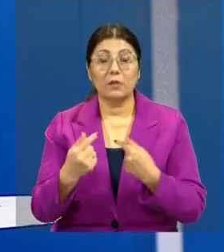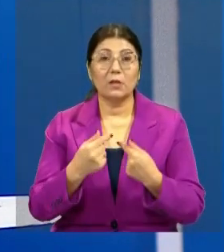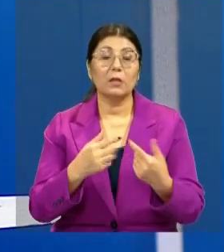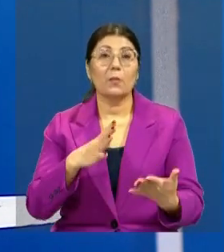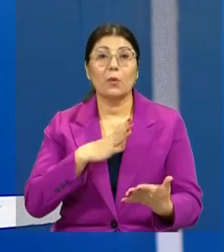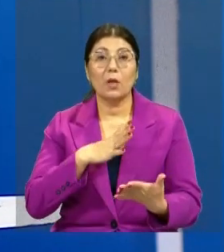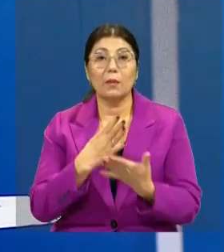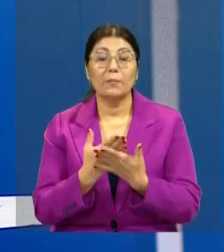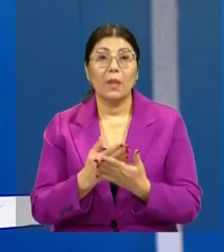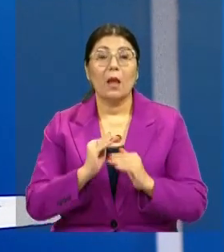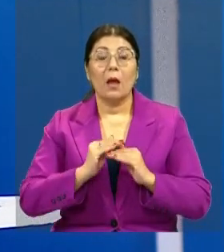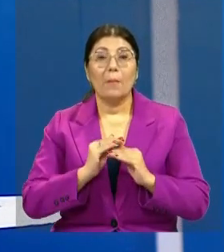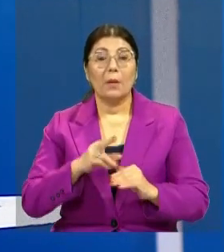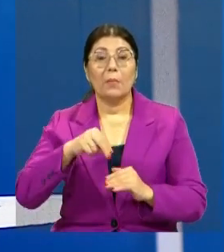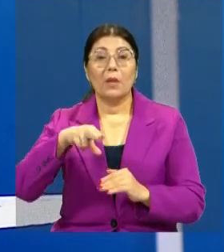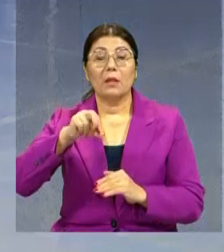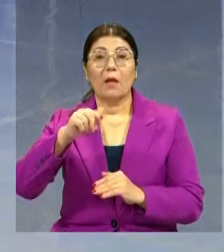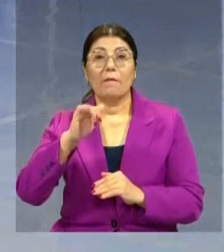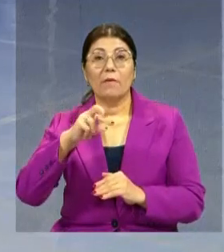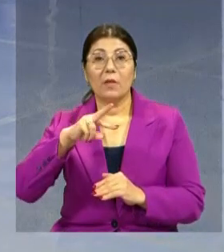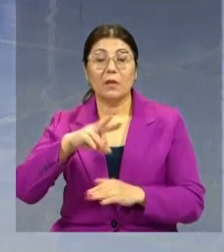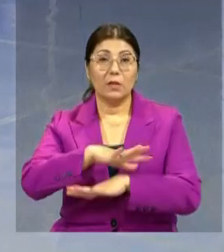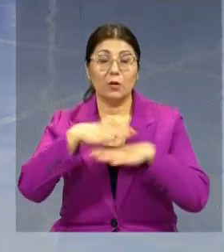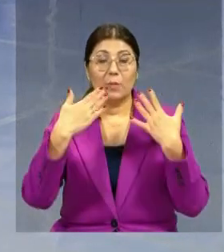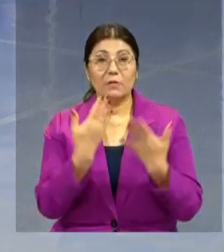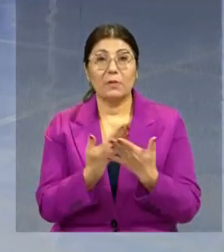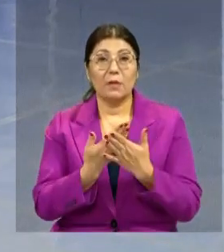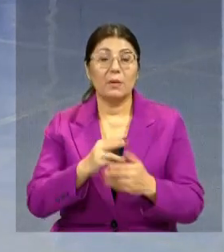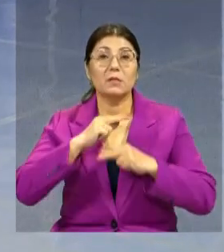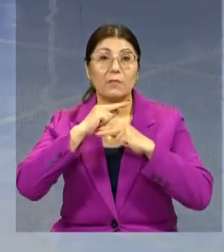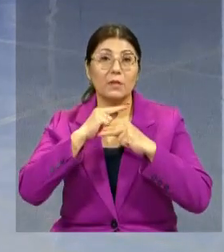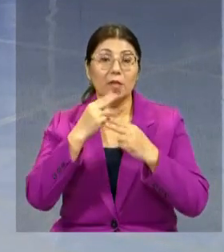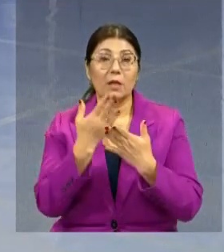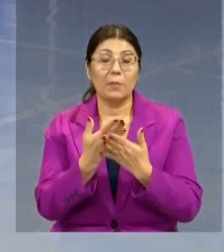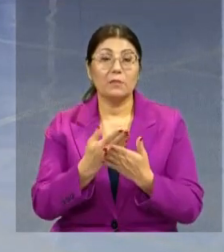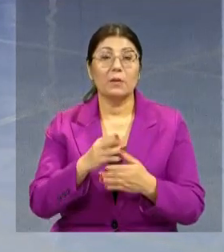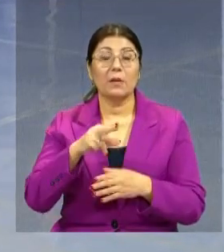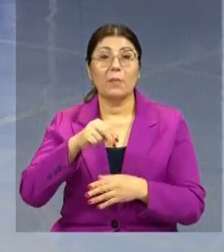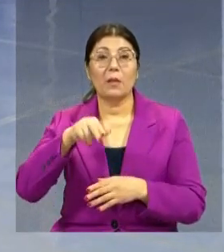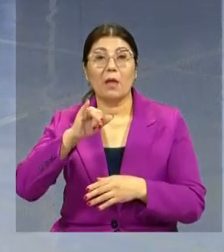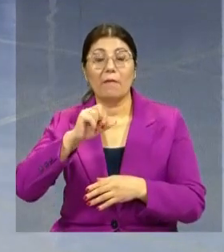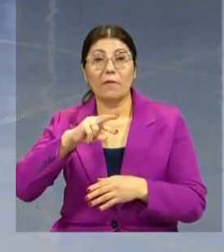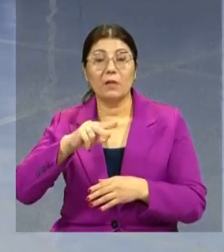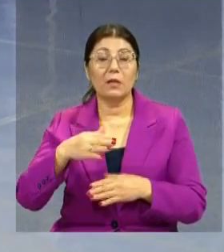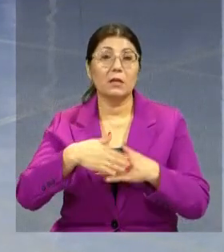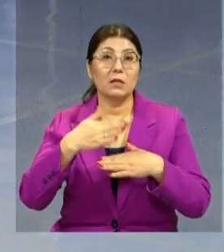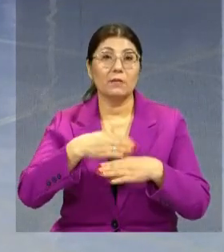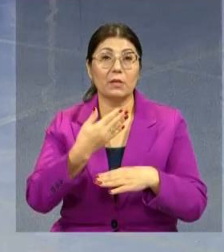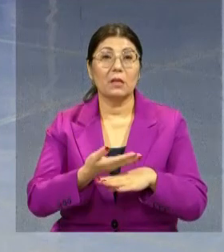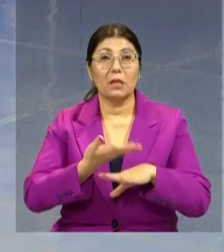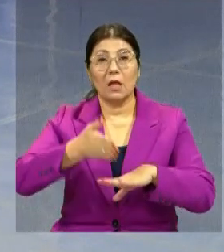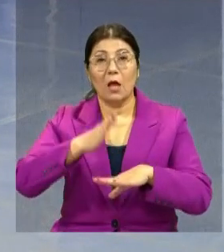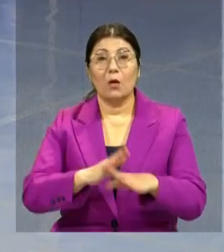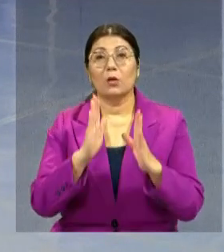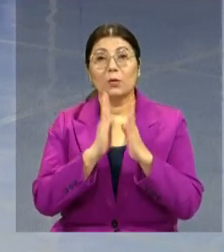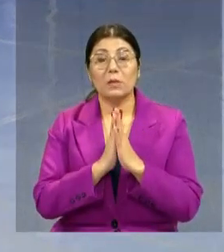құрбаны болды. Бала зорлағандар да аз емес. Мәселе назарға алынды. Бала зорлағандардың жазасын ауырлату сұралуда.